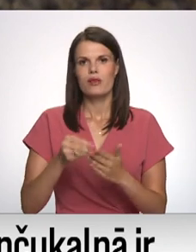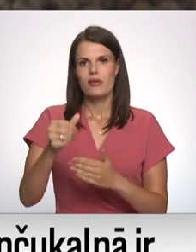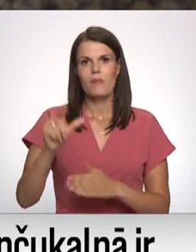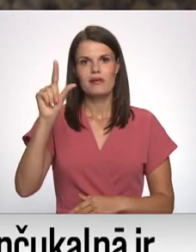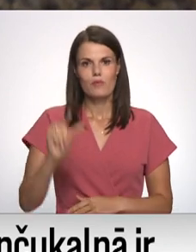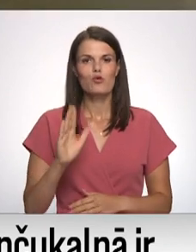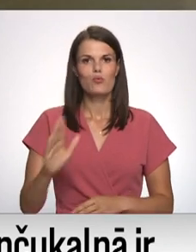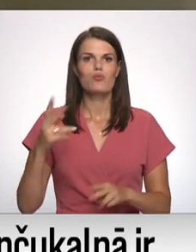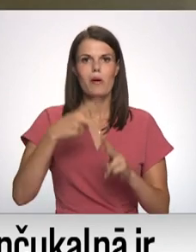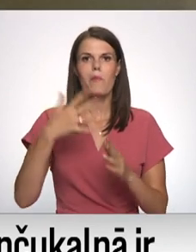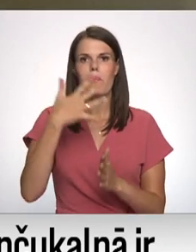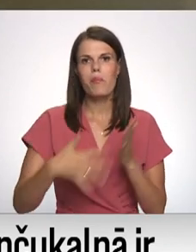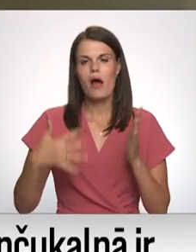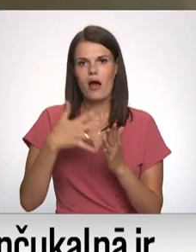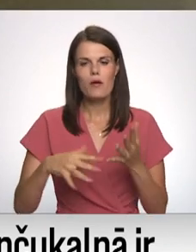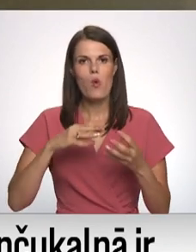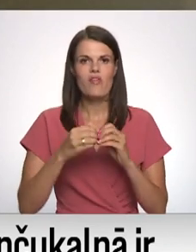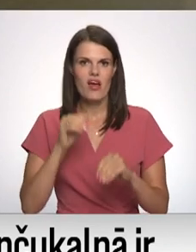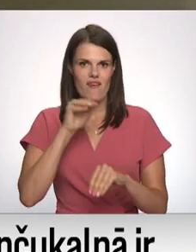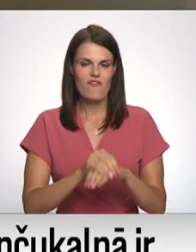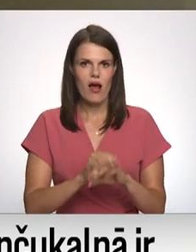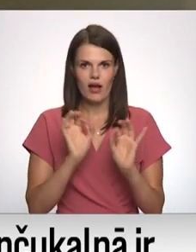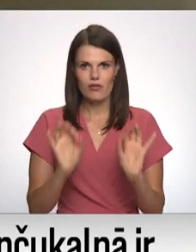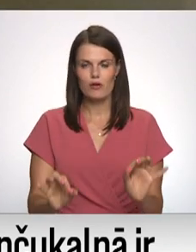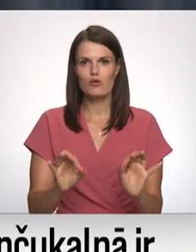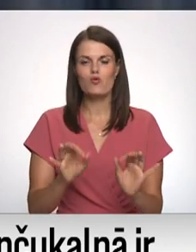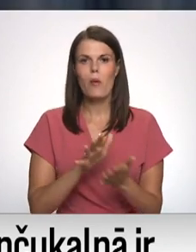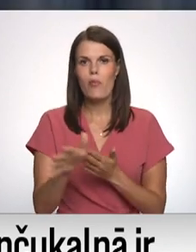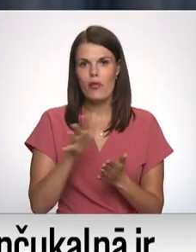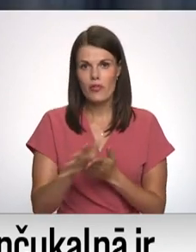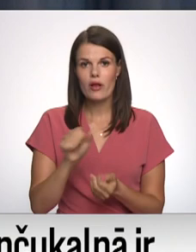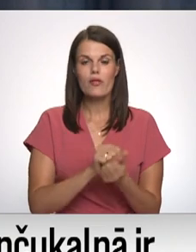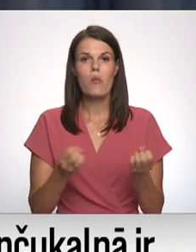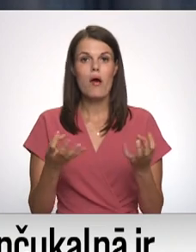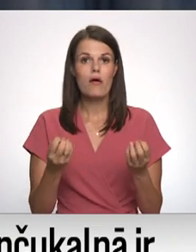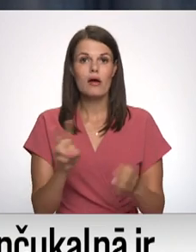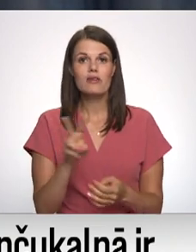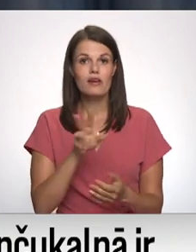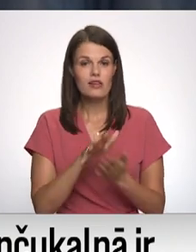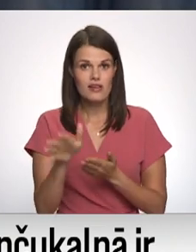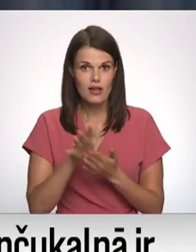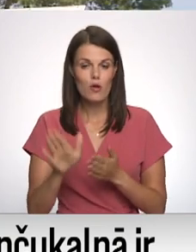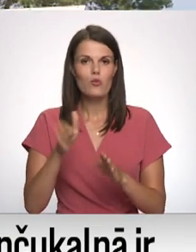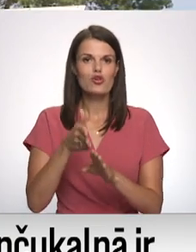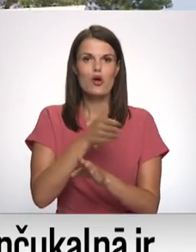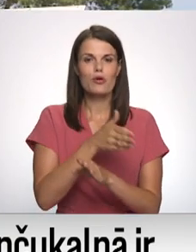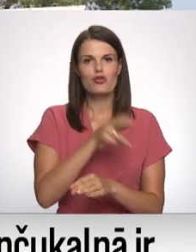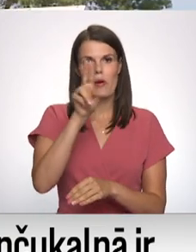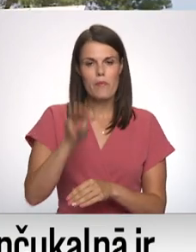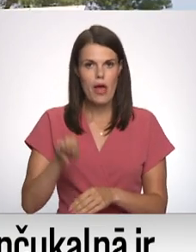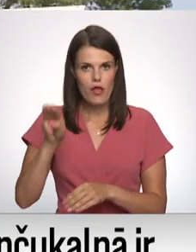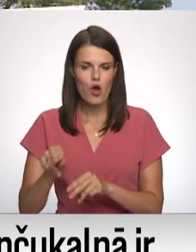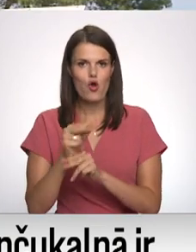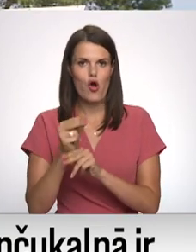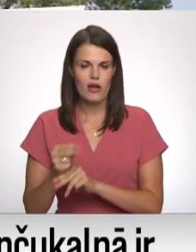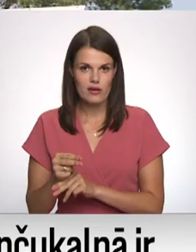veiks pārrēķinu, ņemot vērā faktisko patēriņu. Dabasgāzes lietotājiem veiks maksājumu korekcijas par iepriekšējiem mēnešiem.